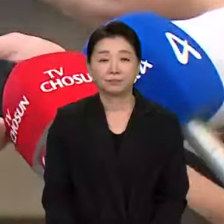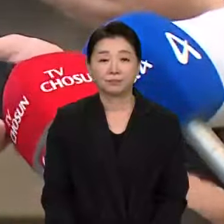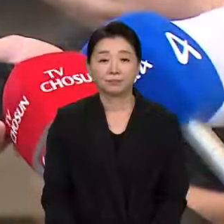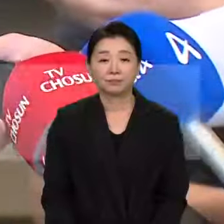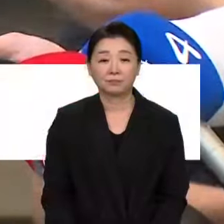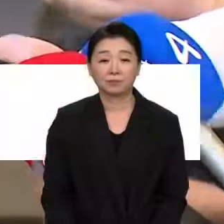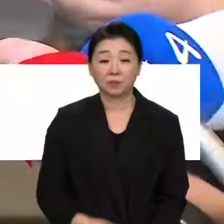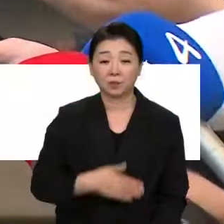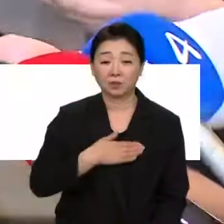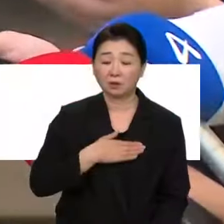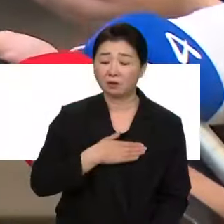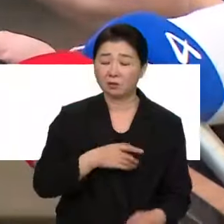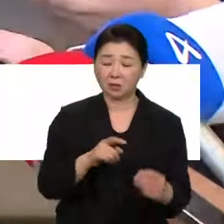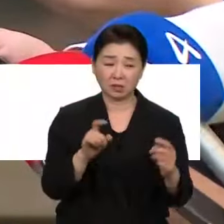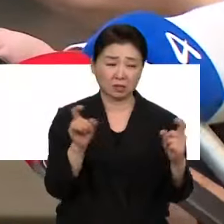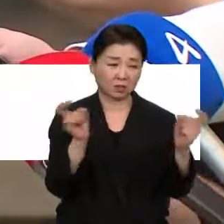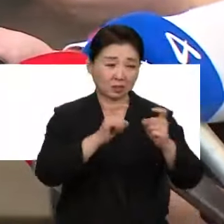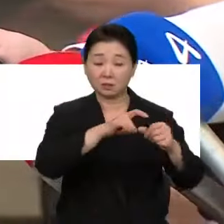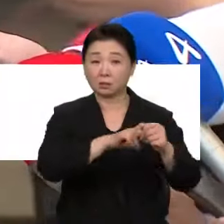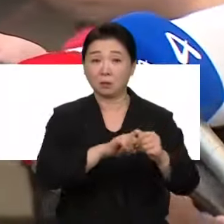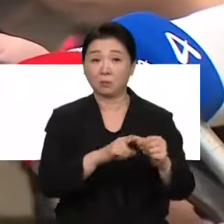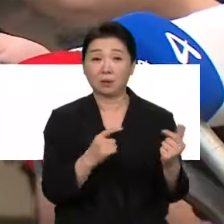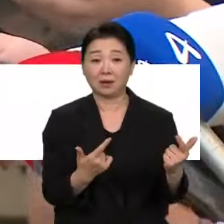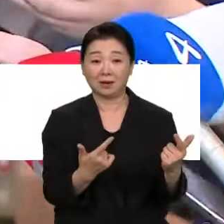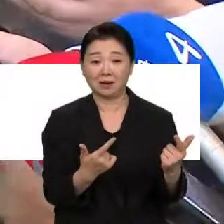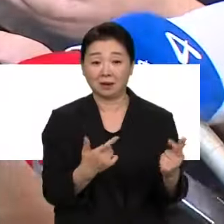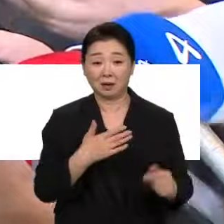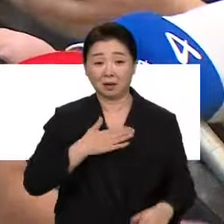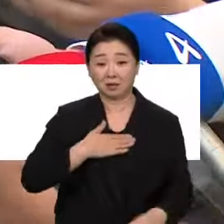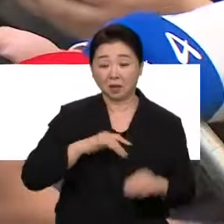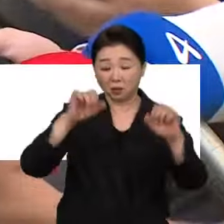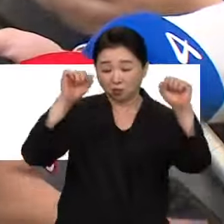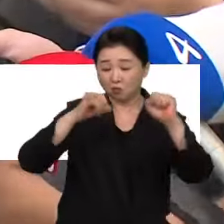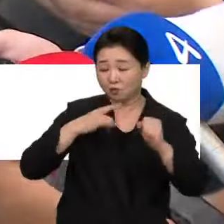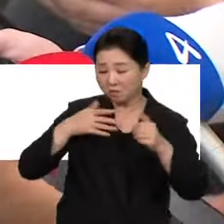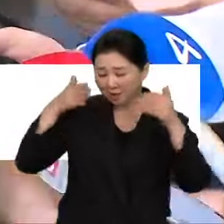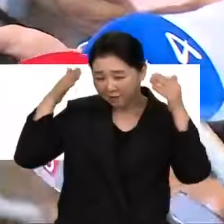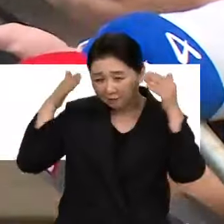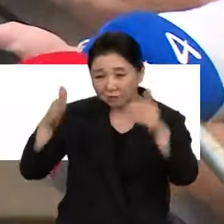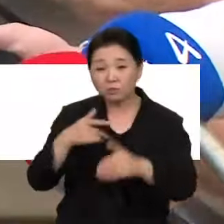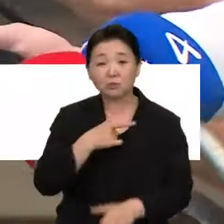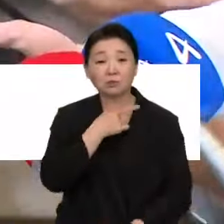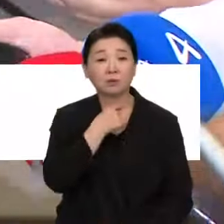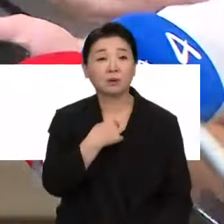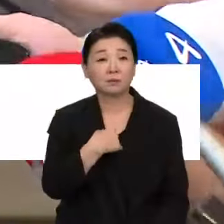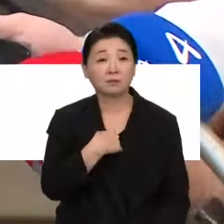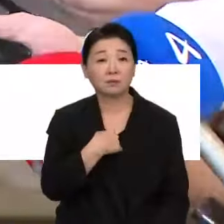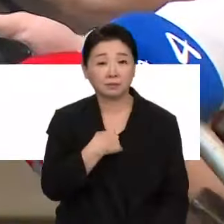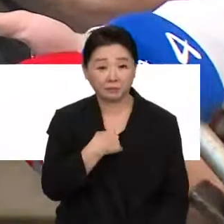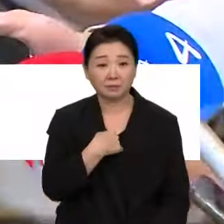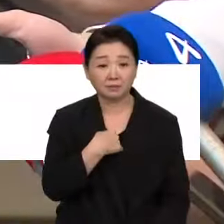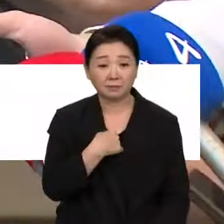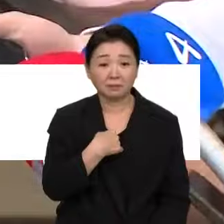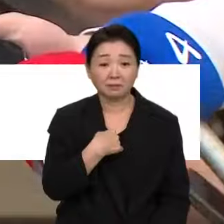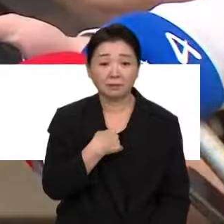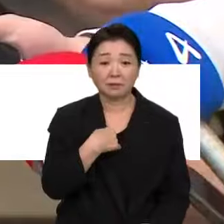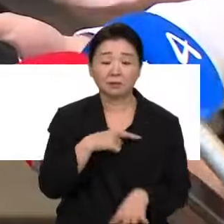저는 정말 싸우려고 하는 의도가 아니라 저는 정말 운동에만 전념하고픈 그런